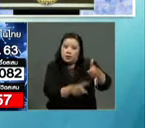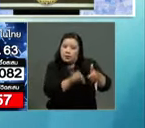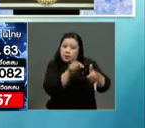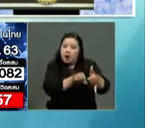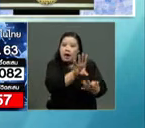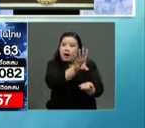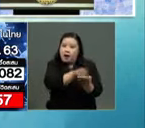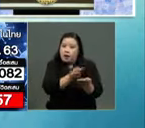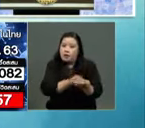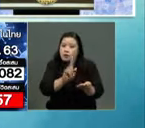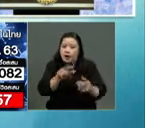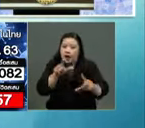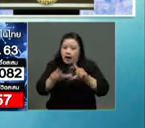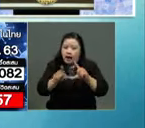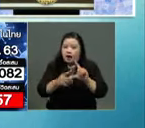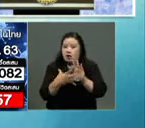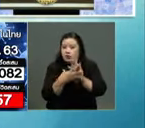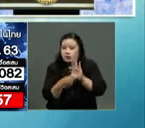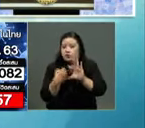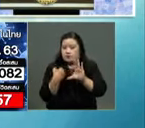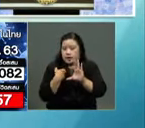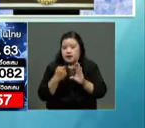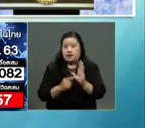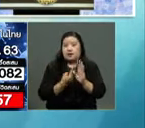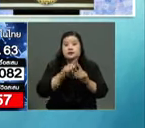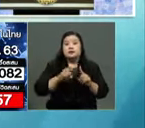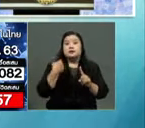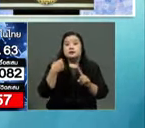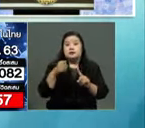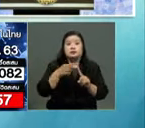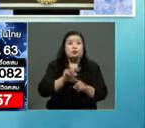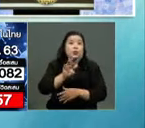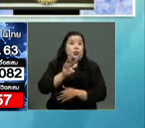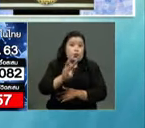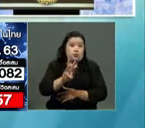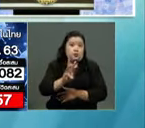เพื่อติดตามตัวกรณีของโควิชจำสถานการณ์ที่เกิดขึ้นที่ไหนกลับบาทาที่แดกูนะครับนี่ก็คือสิ่งที่เขาเกิดขึ้นเขาบอกว่าเขาจะใช้บังคับให้ร้านอาหารในครับบาร์และยิ้มในร่มทุกแห่งเก็บประวัติการใช้บริการของลูกค้าทุกคนผ่านระบบQR Codeตั้งแต่วันที่ 10มิถุนายนนี้นี่คือสิ่งที่เกิดขึ้นเพราะว่าเอ่อเกาหลีใต้ต้องมาบังคับใช้คิวอาร์โค้ดมาจากกรณีของอีแทวอนนะครับกระดานทั่วไปที่ผมบอกว่าแดกกูนิดแทวอนฮะที่ไม่สามารถตามตัวกลุ่มเสี่ยงที่มารับการตรวจได้